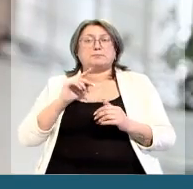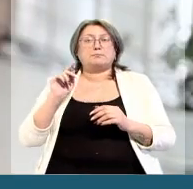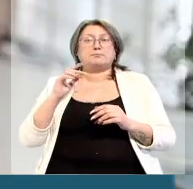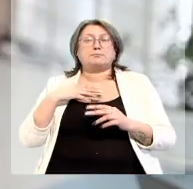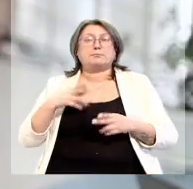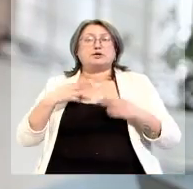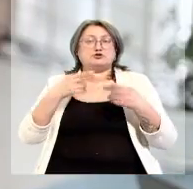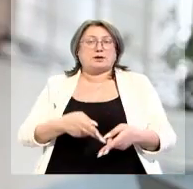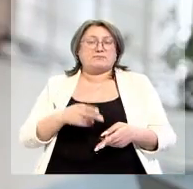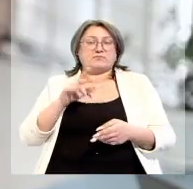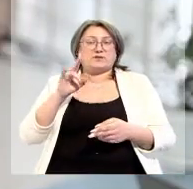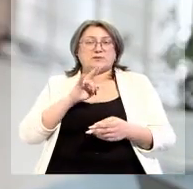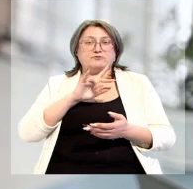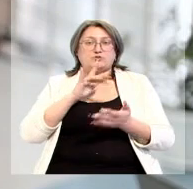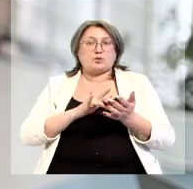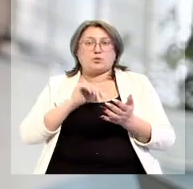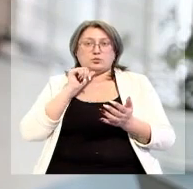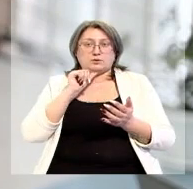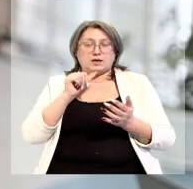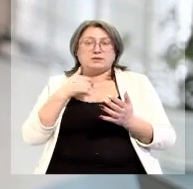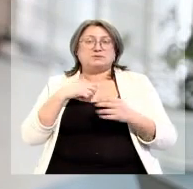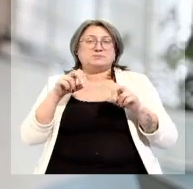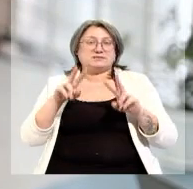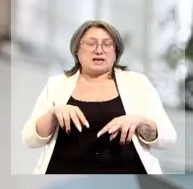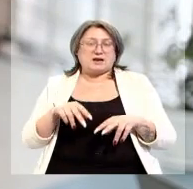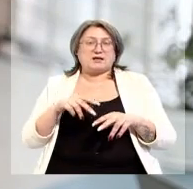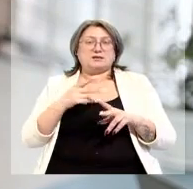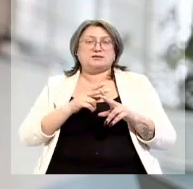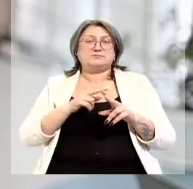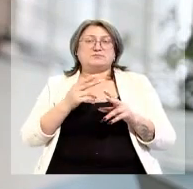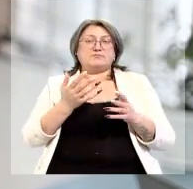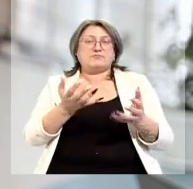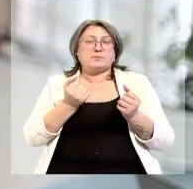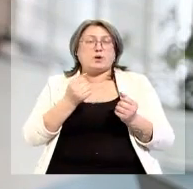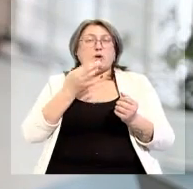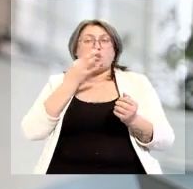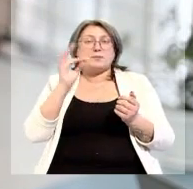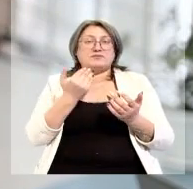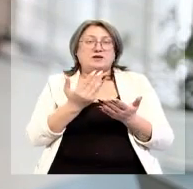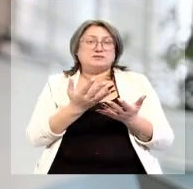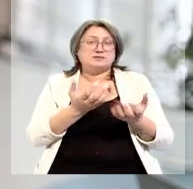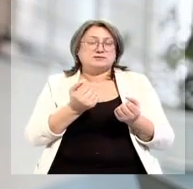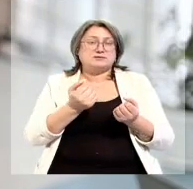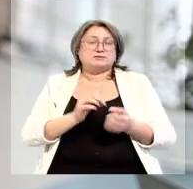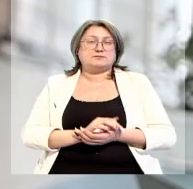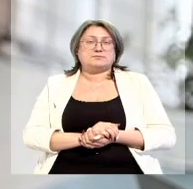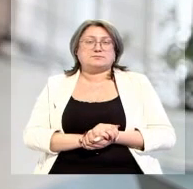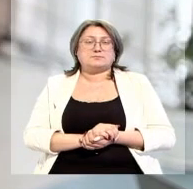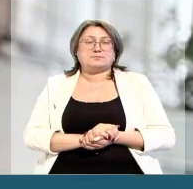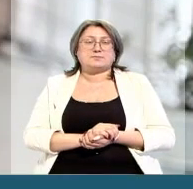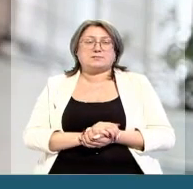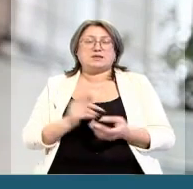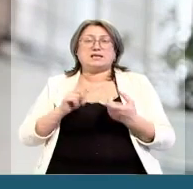осы Қостанайдың Назарбаев зияткерлік мектебіне келіп отырмыз. Ауа райға қарамай, суыққа